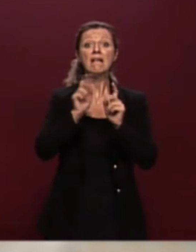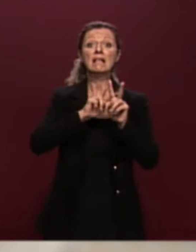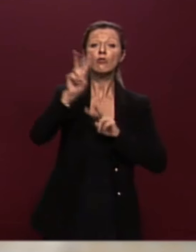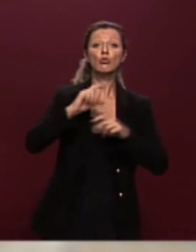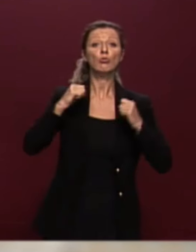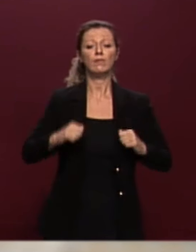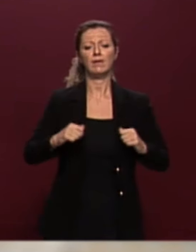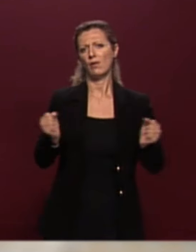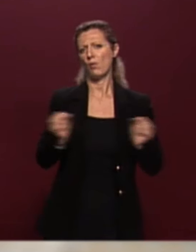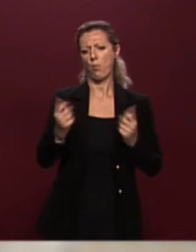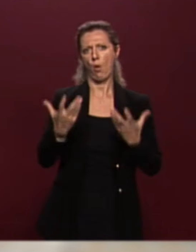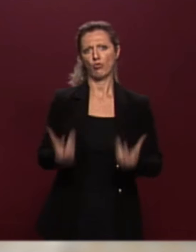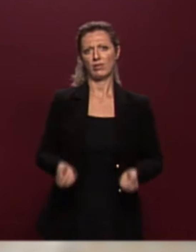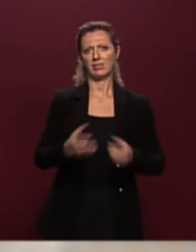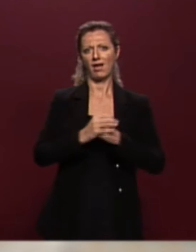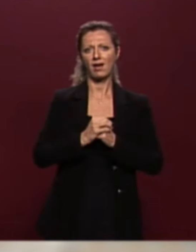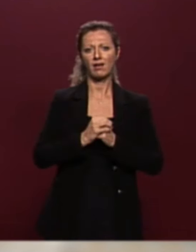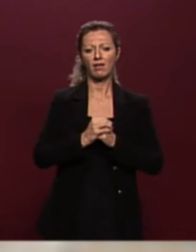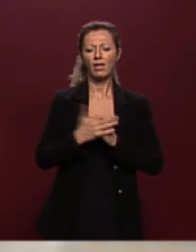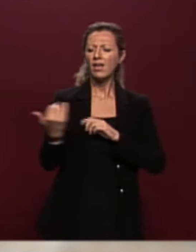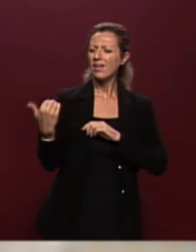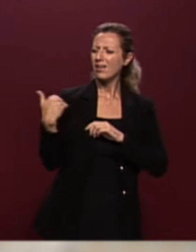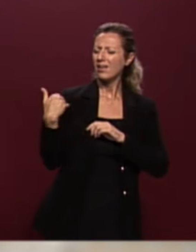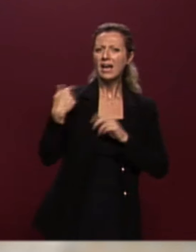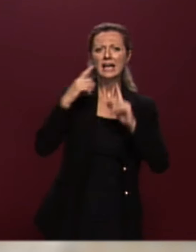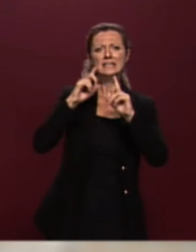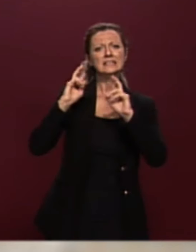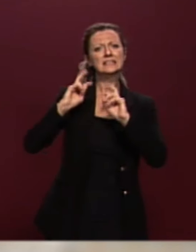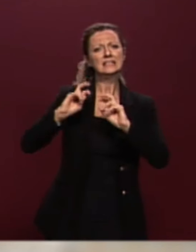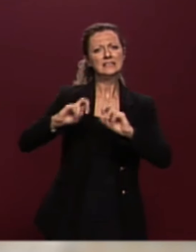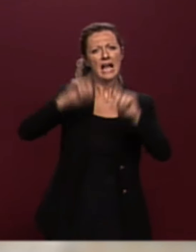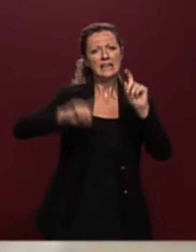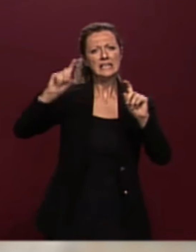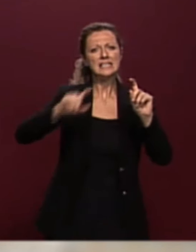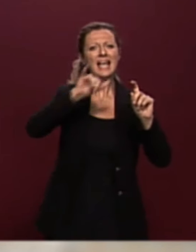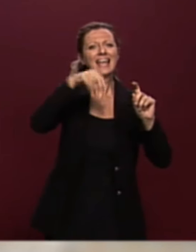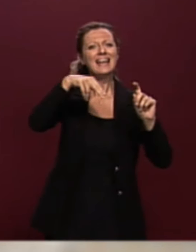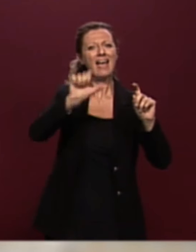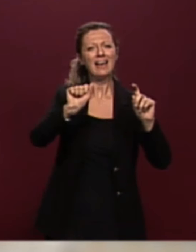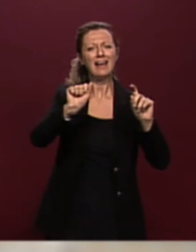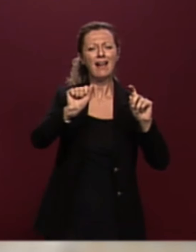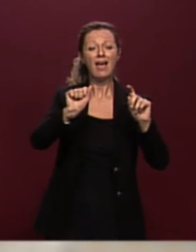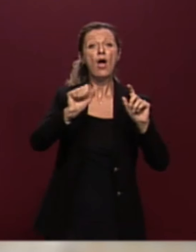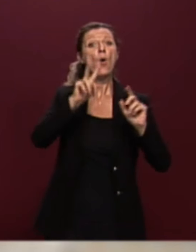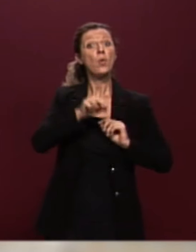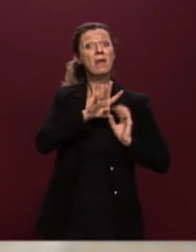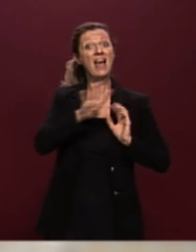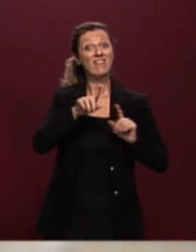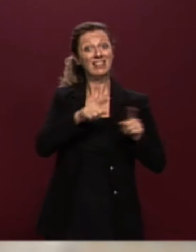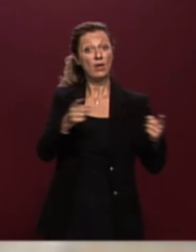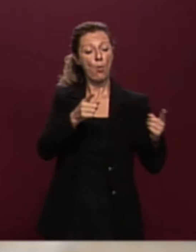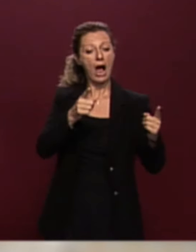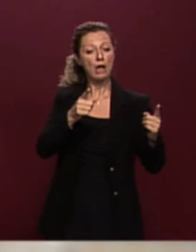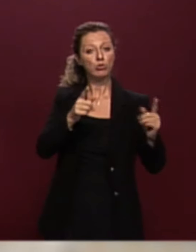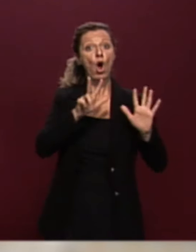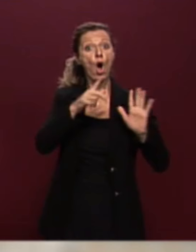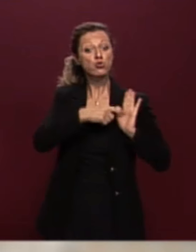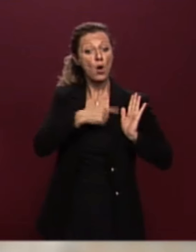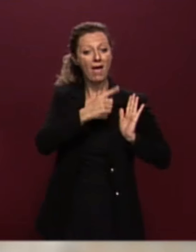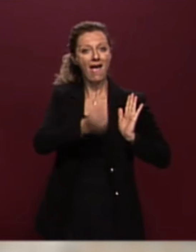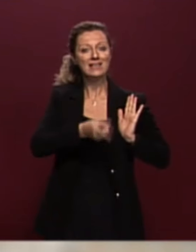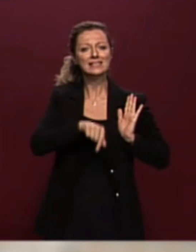più recenti statistiche dell'INAIL, nei primi 8 mesi del 2024 le denunce di